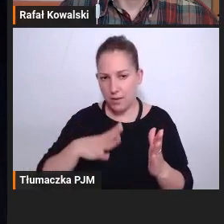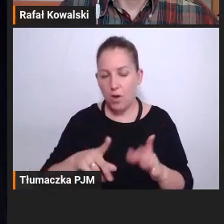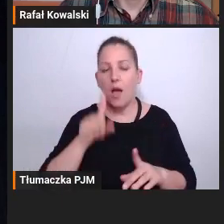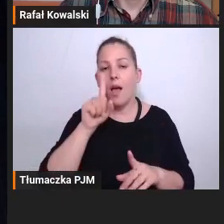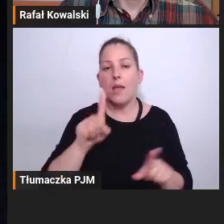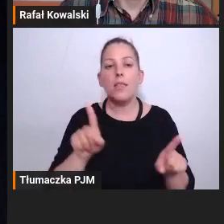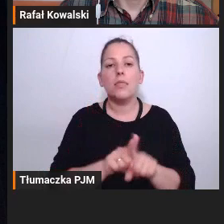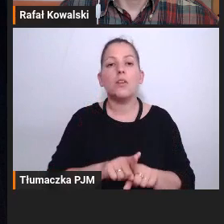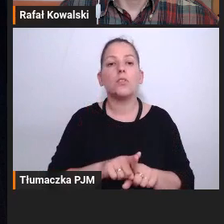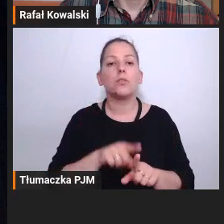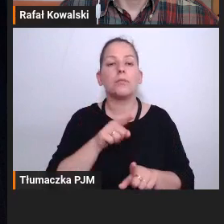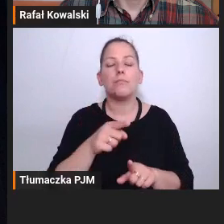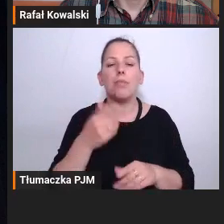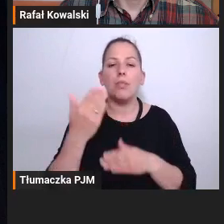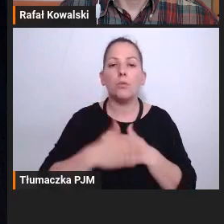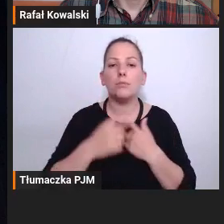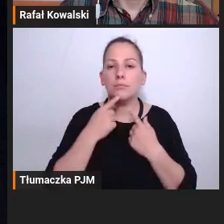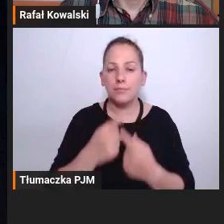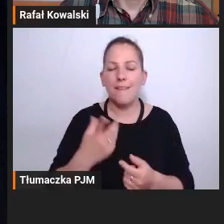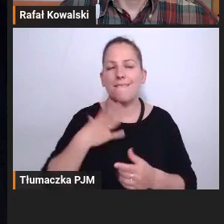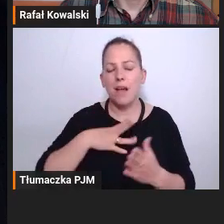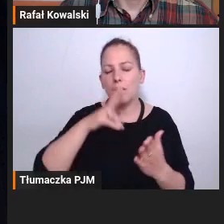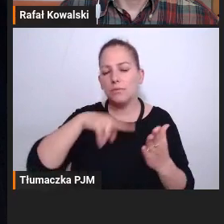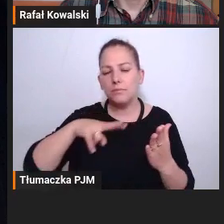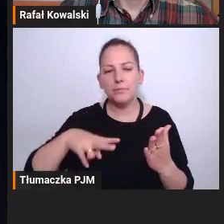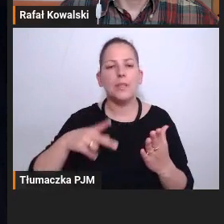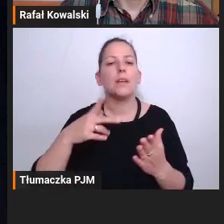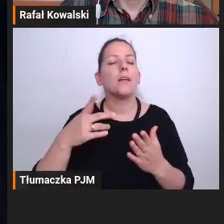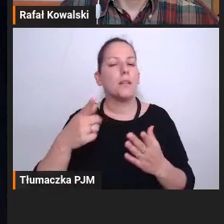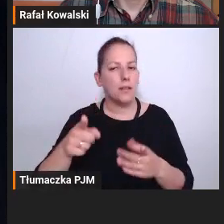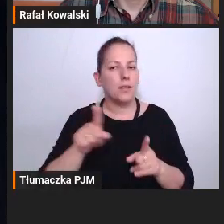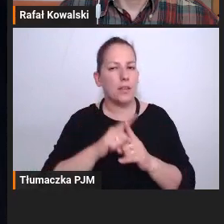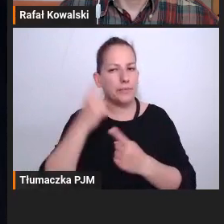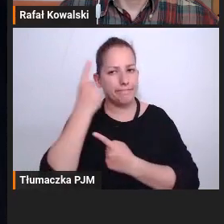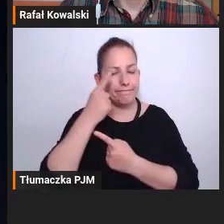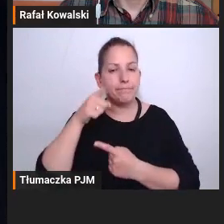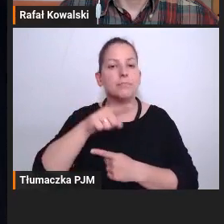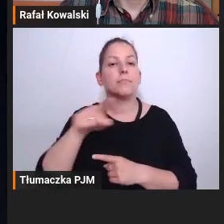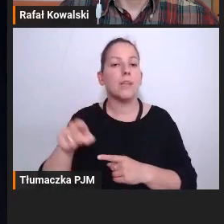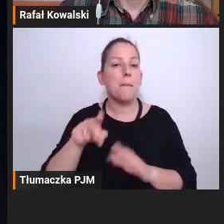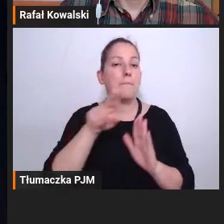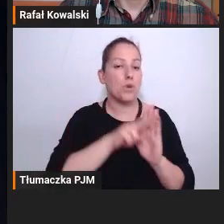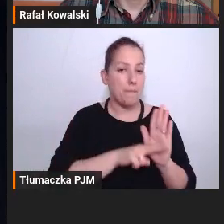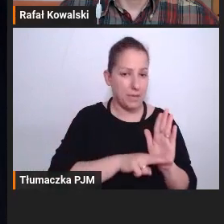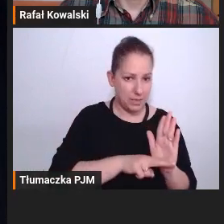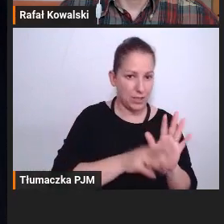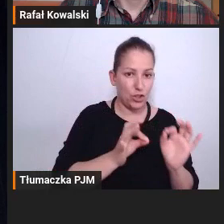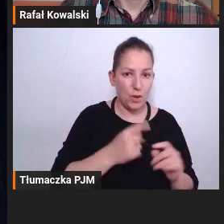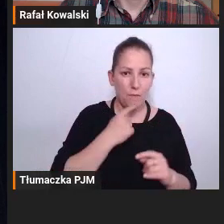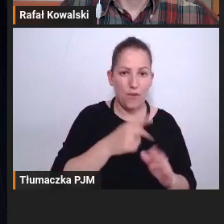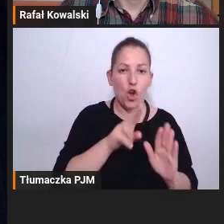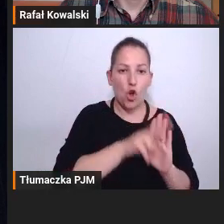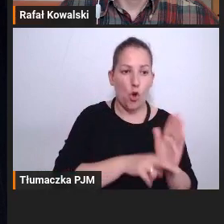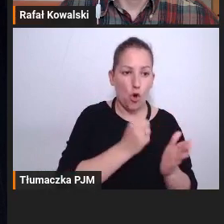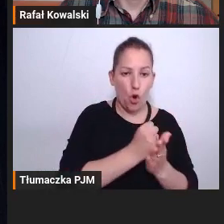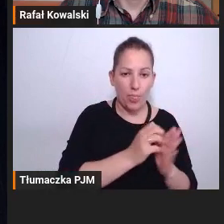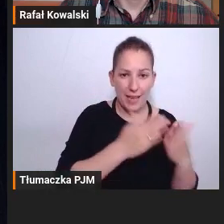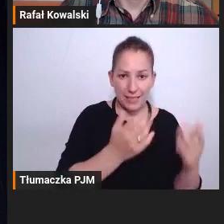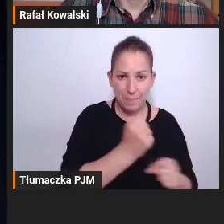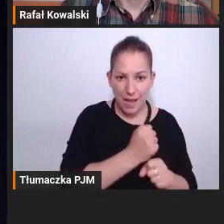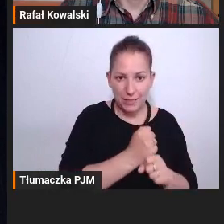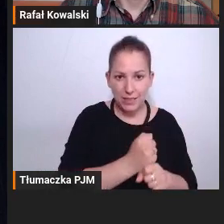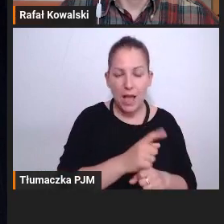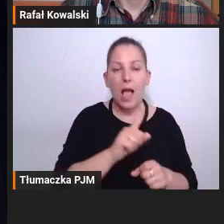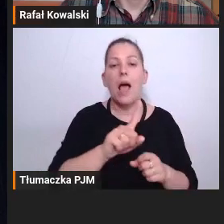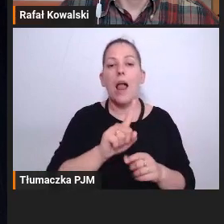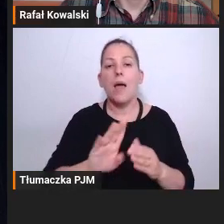co na koniec chciałam powiedzieć, że warto się przyjrzeć, to weźcie pod uwagę to, że oprócz tych przepisów, myśmy dzisiaj mówili o kodeksie pracy, natomiast po